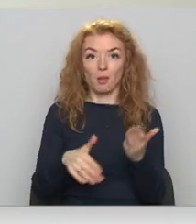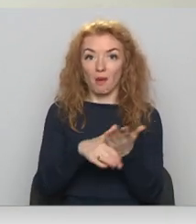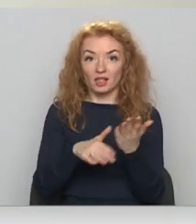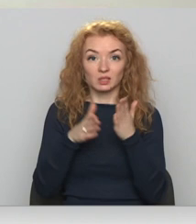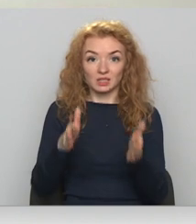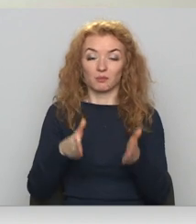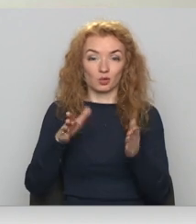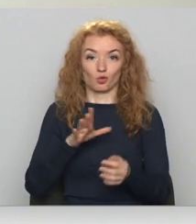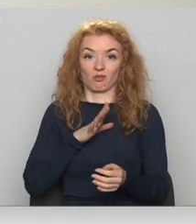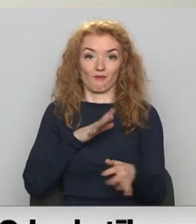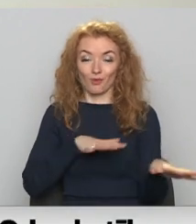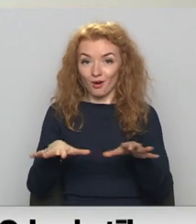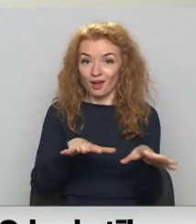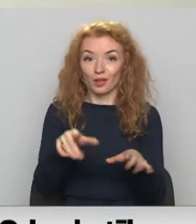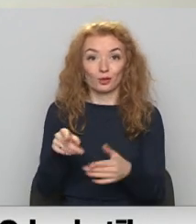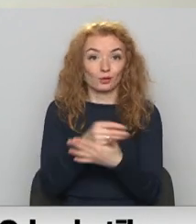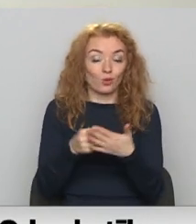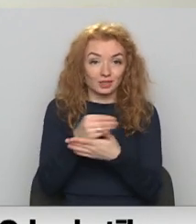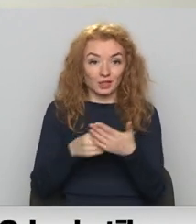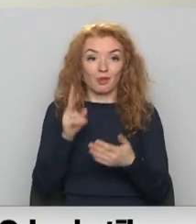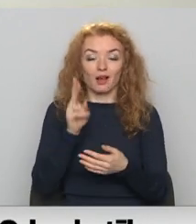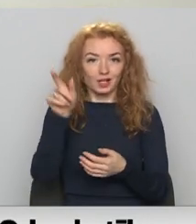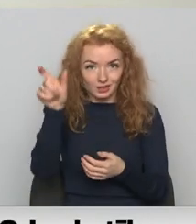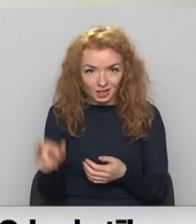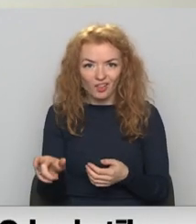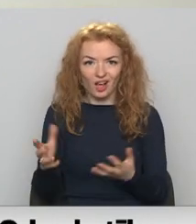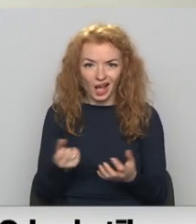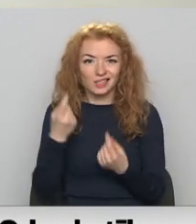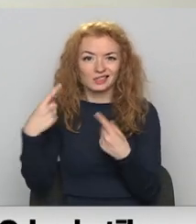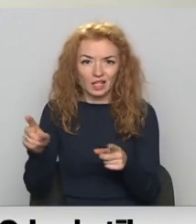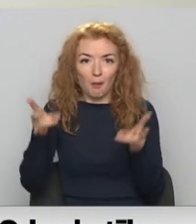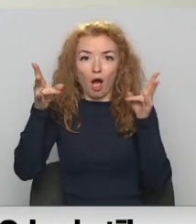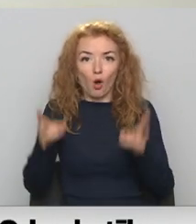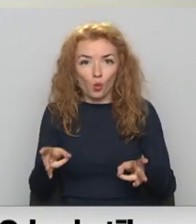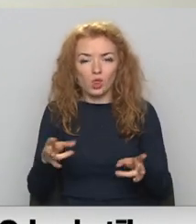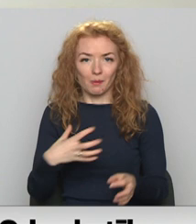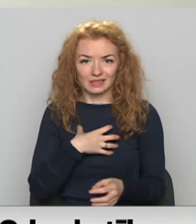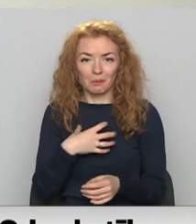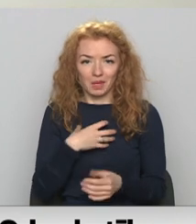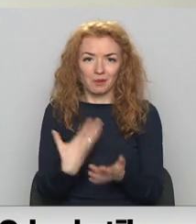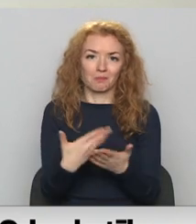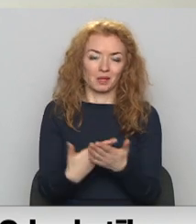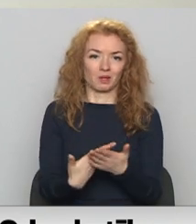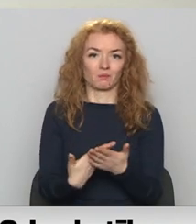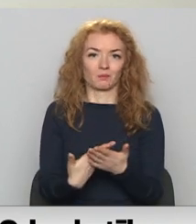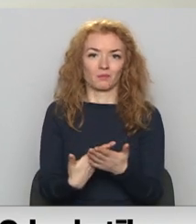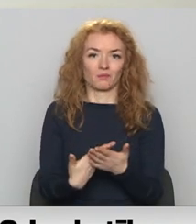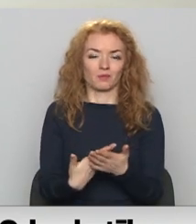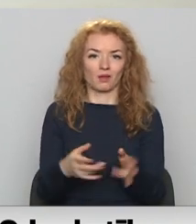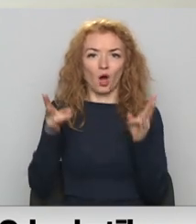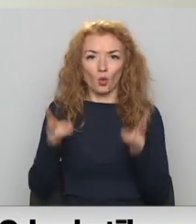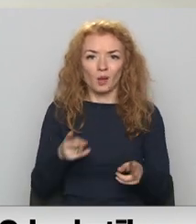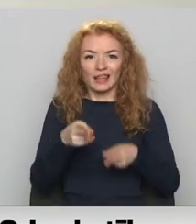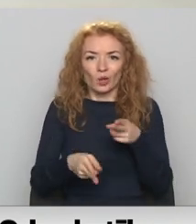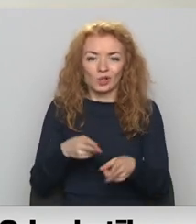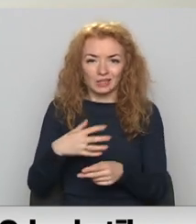nevar tikt organizēta. Tas nozīmē, ka cilvēki ar citām akūtām slimībām, kā piemēram akūtām